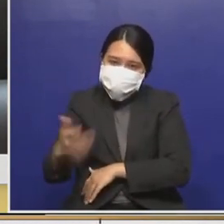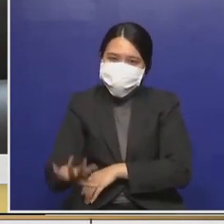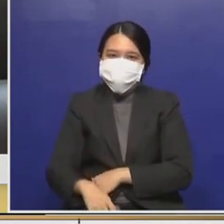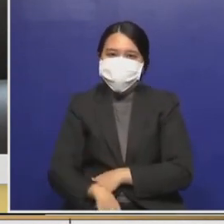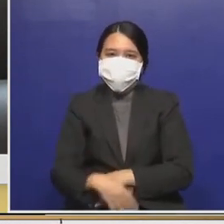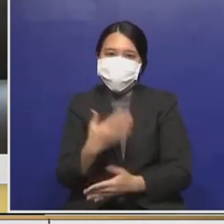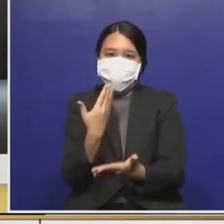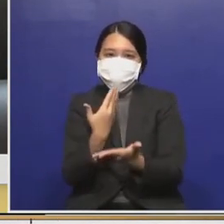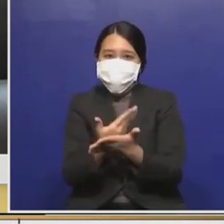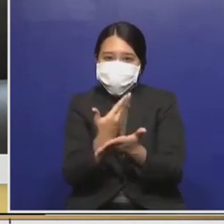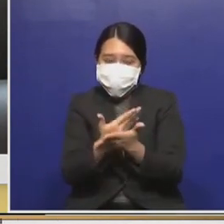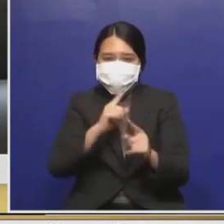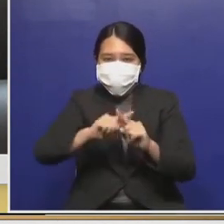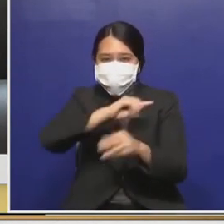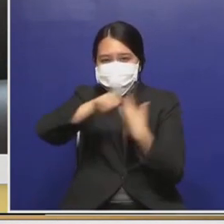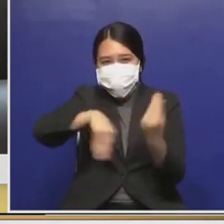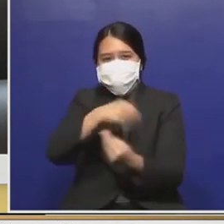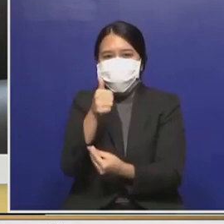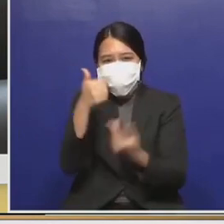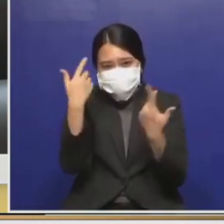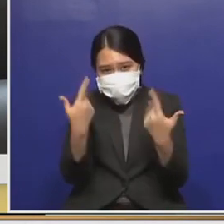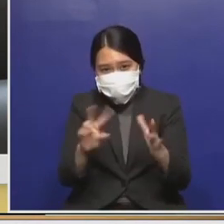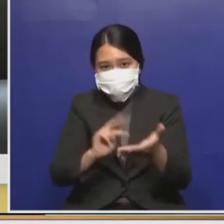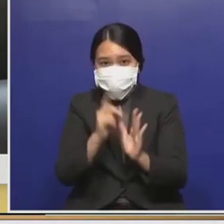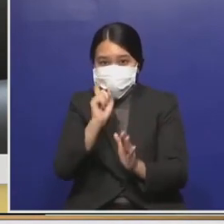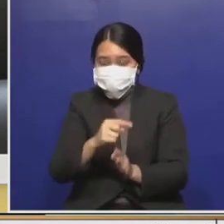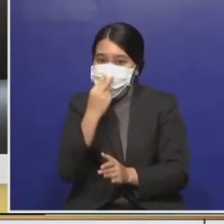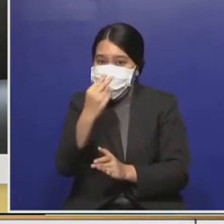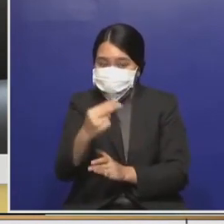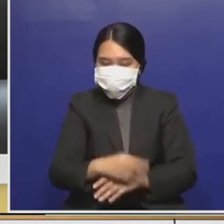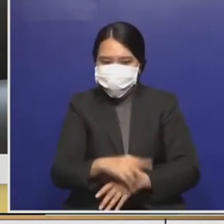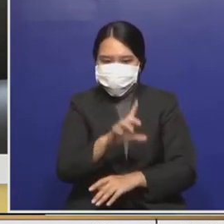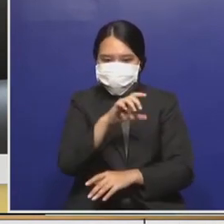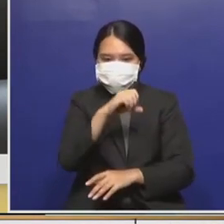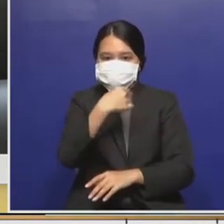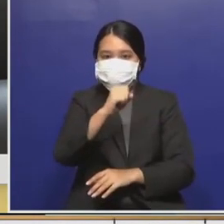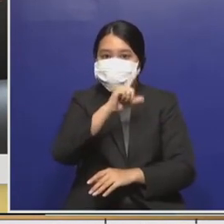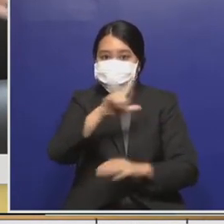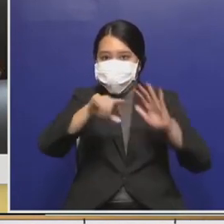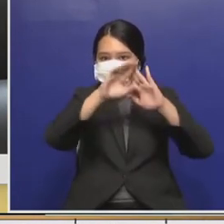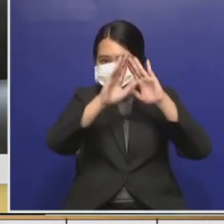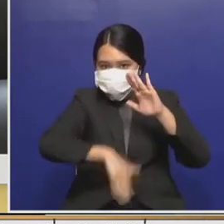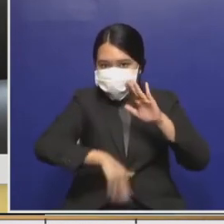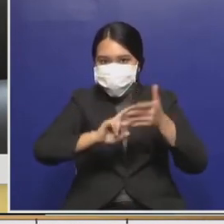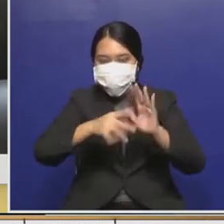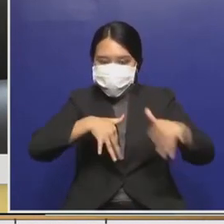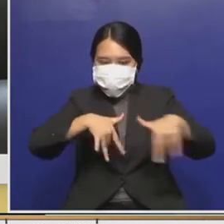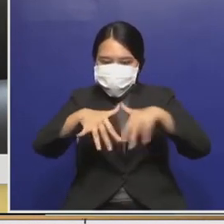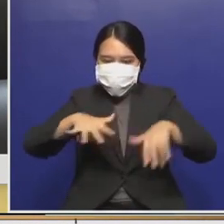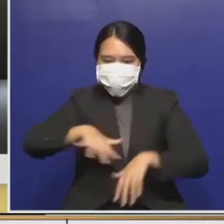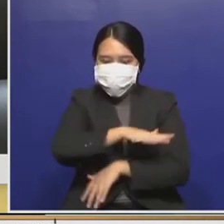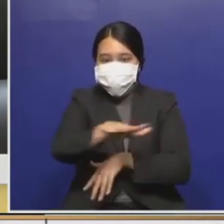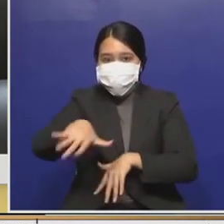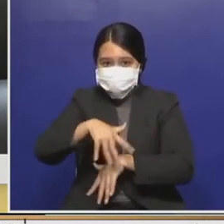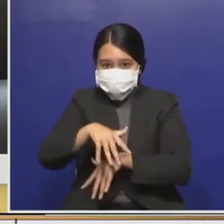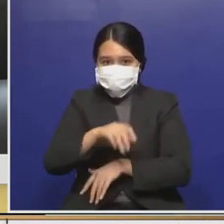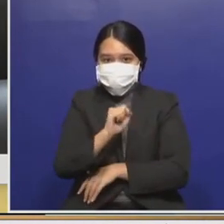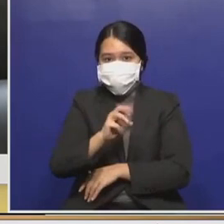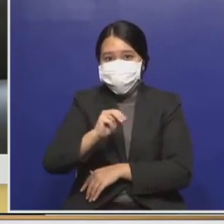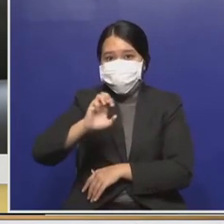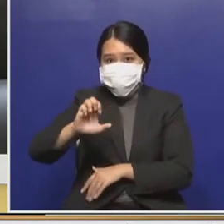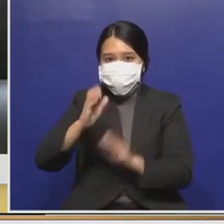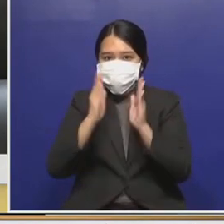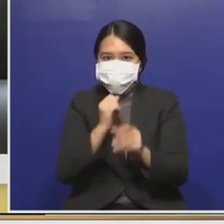กเงินแล้ว ท่านตองมาดูคนที่ไมถึง 10 ล้าน เอาฐานล่าของ SME เอาหายยอย